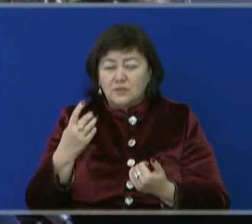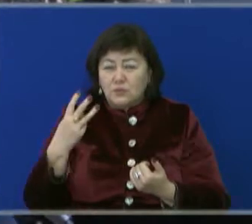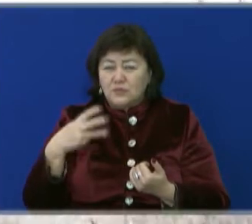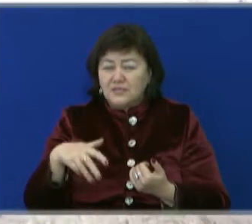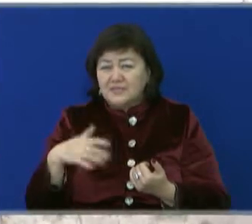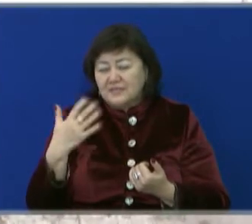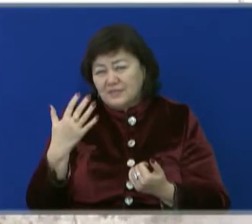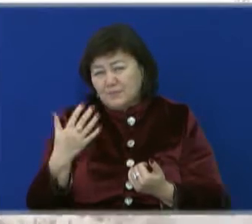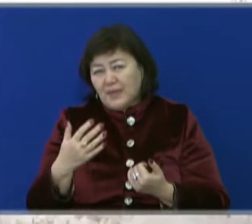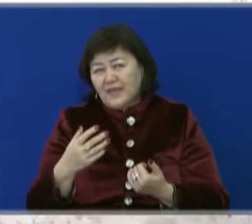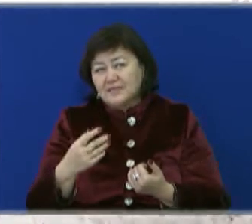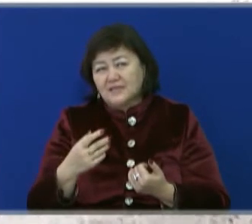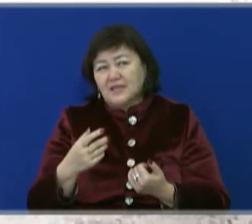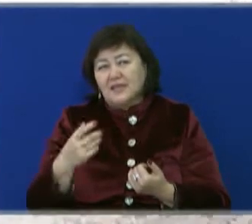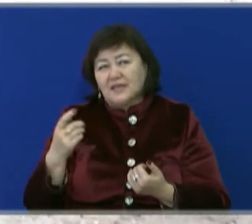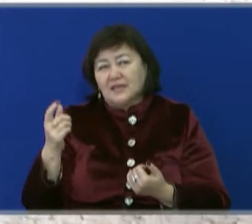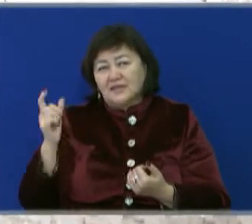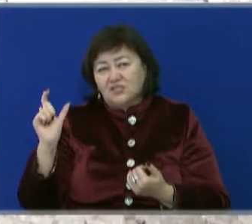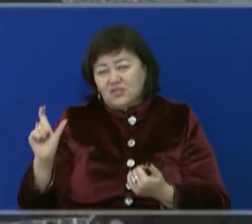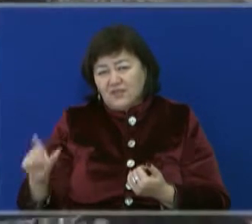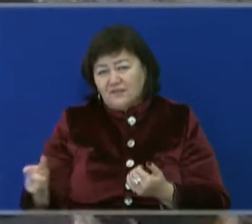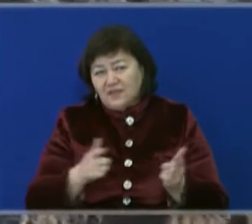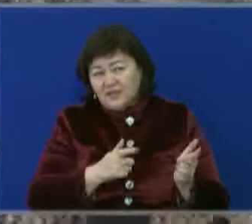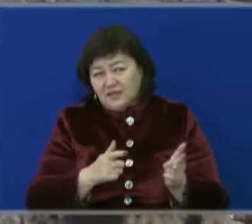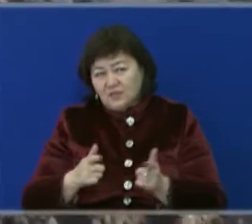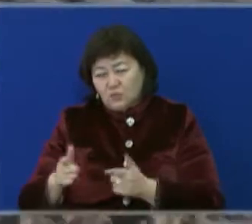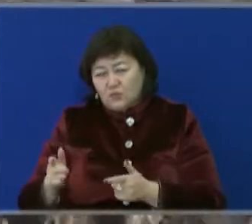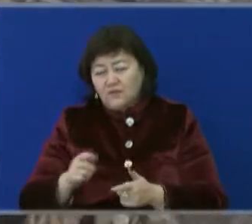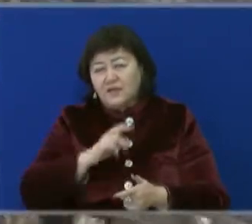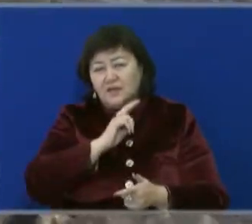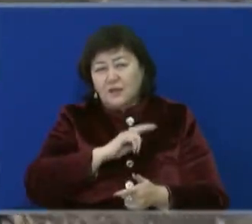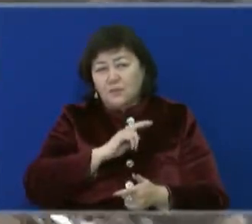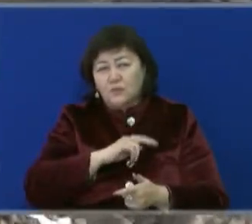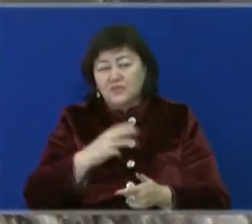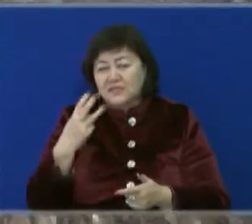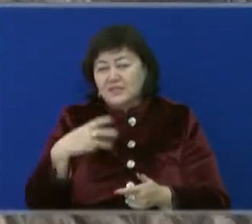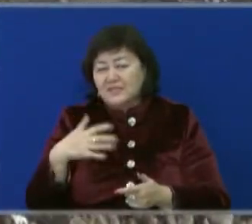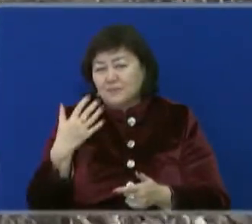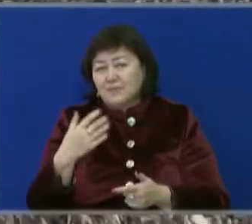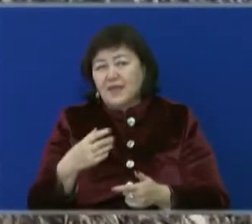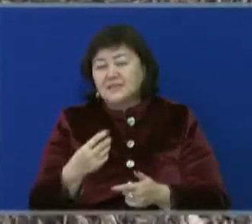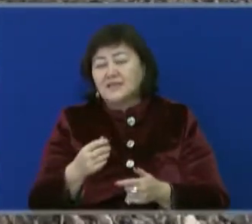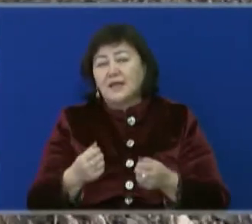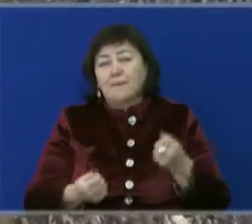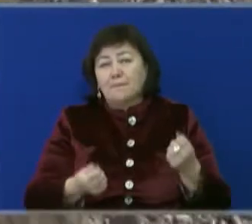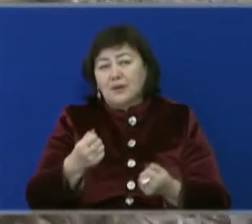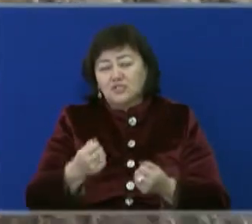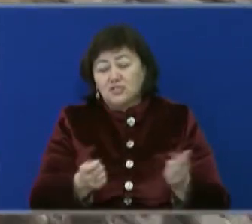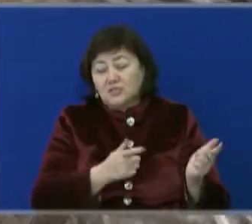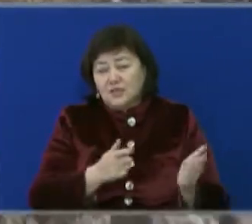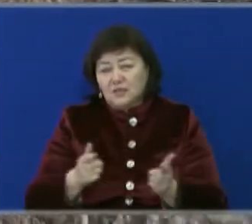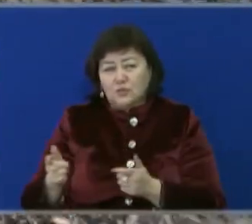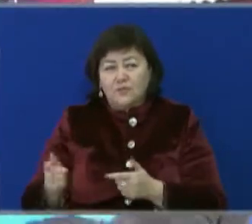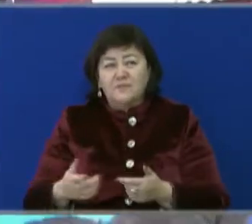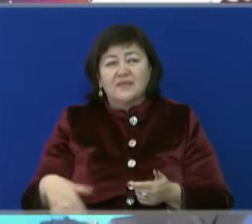единиц техники. Главная цель учений – улучшить координацию работы в чрезвычайных ситуациях. При этом было отмечено, что все